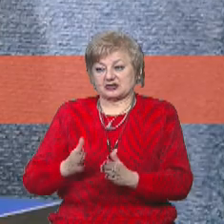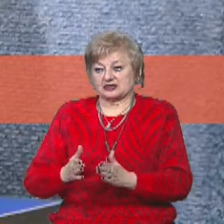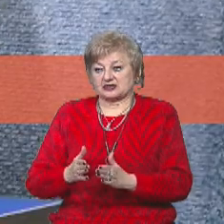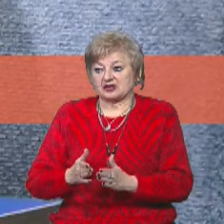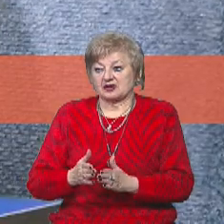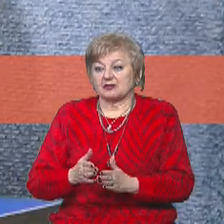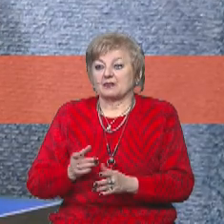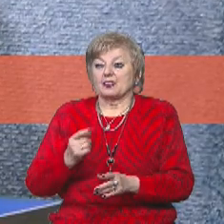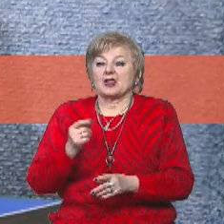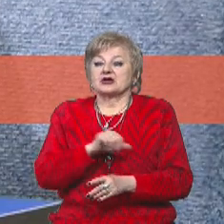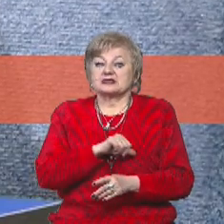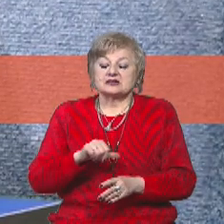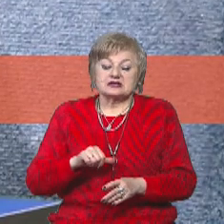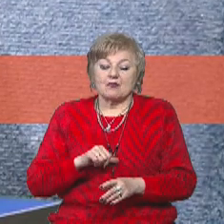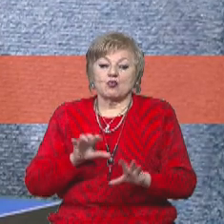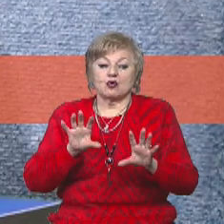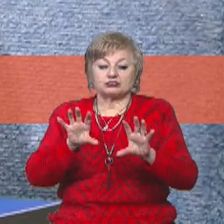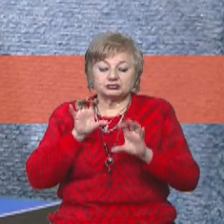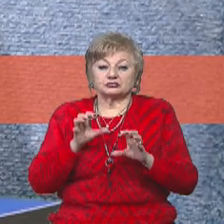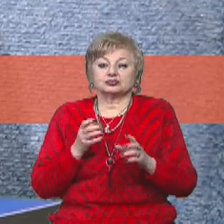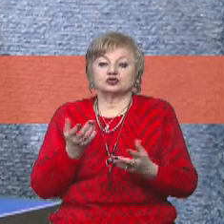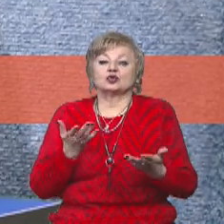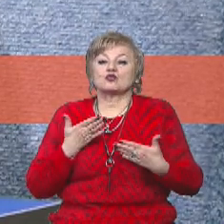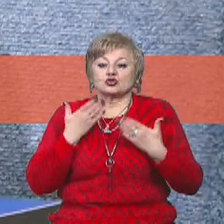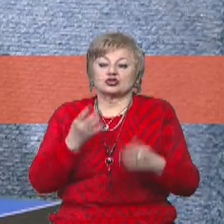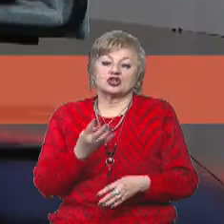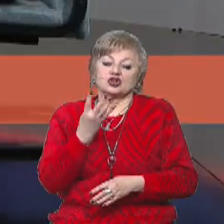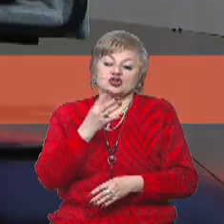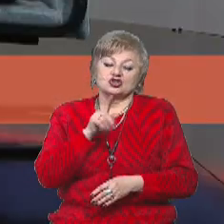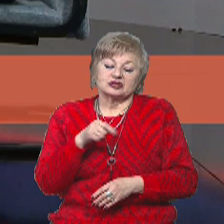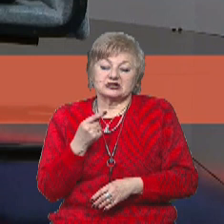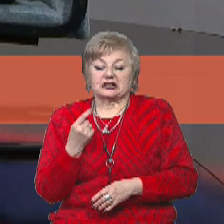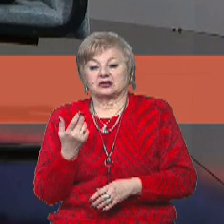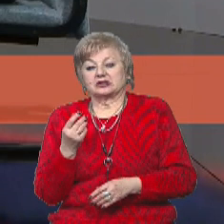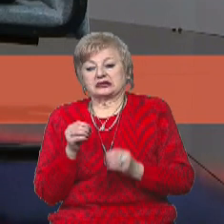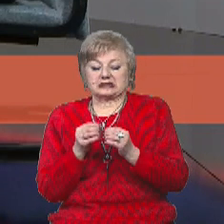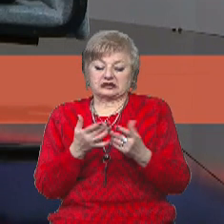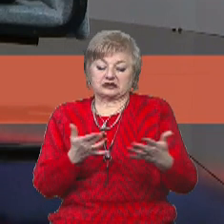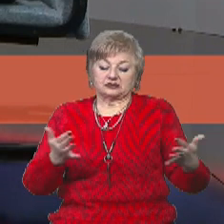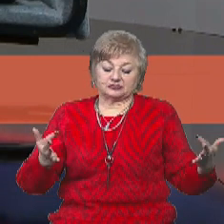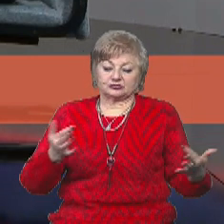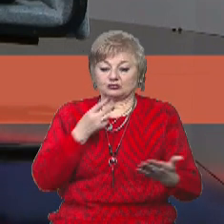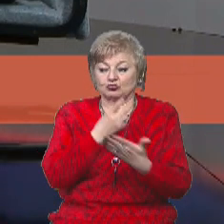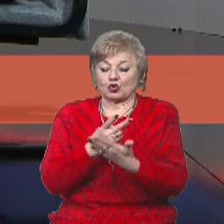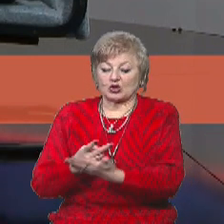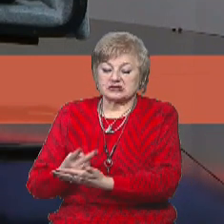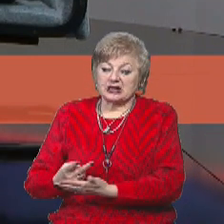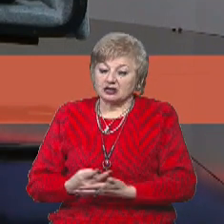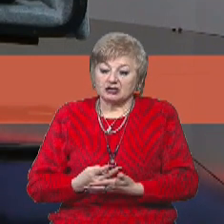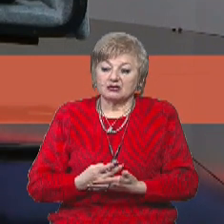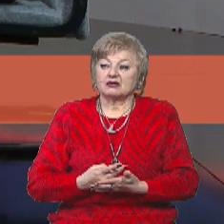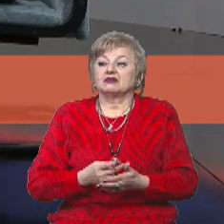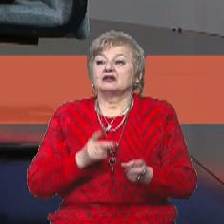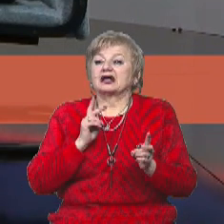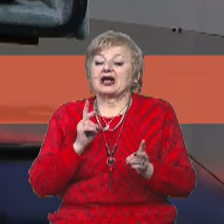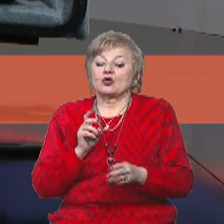моніторингу. Тобто ми там може бути 4 десятки, 5 десятків показників в залежності від того, які ми